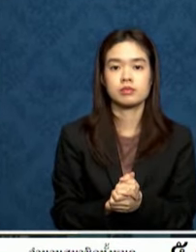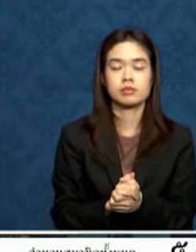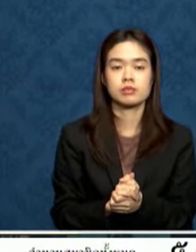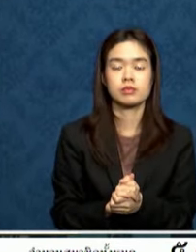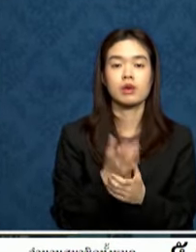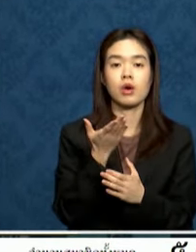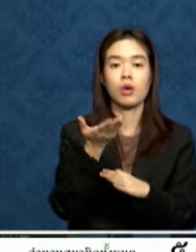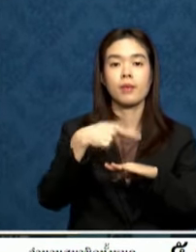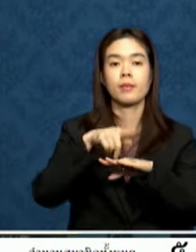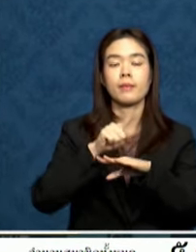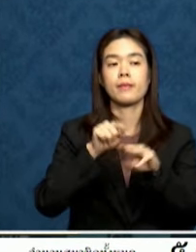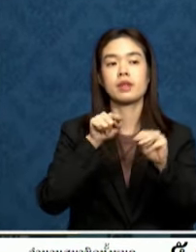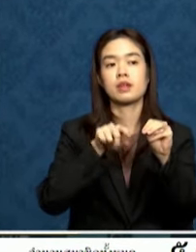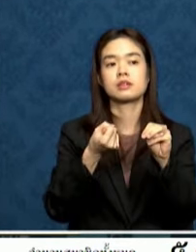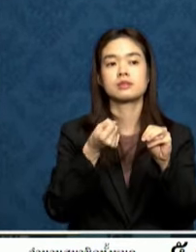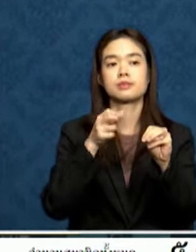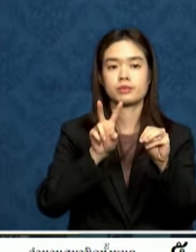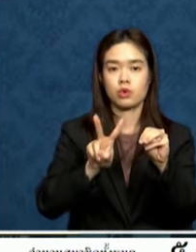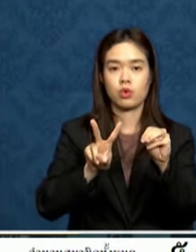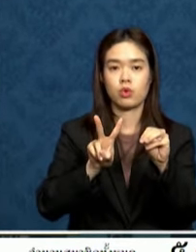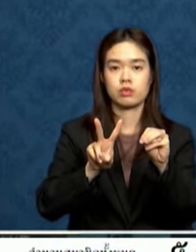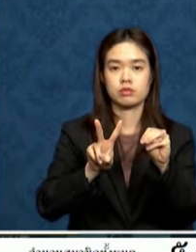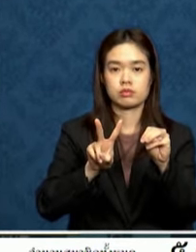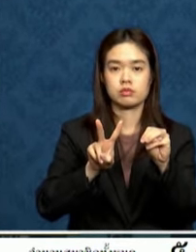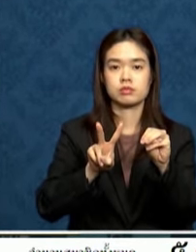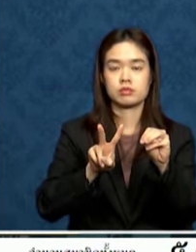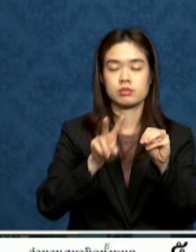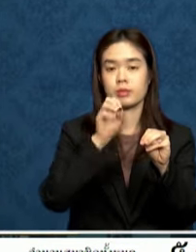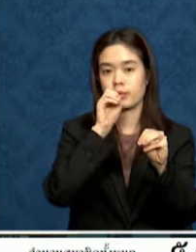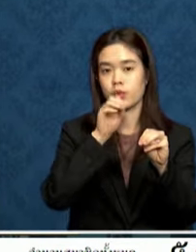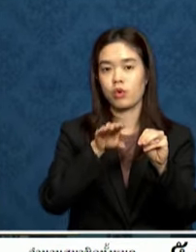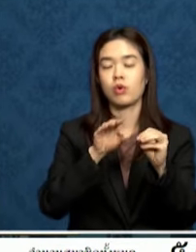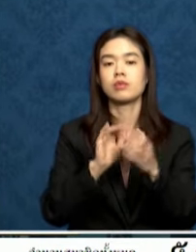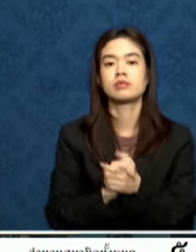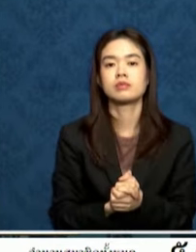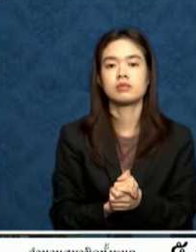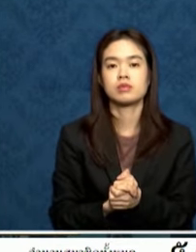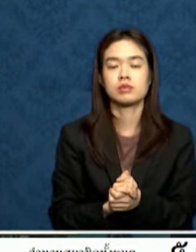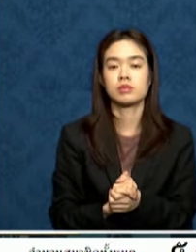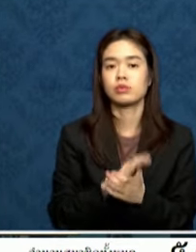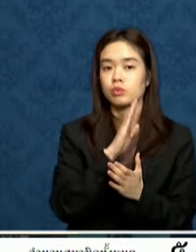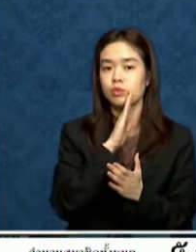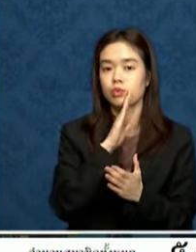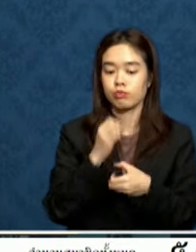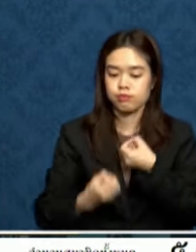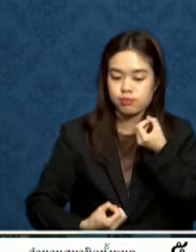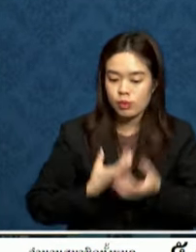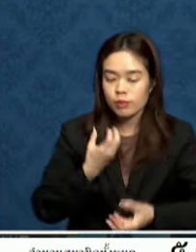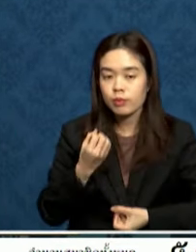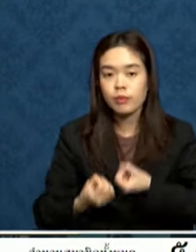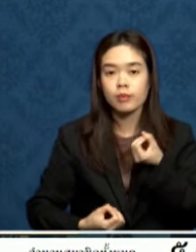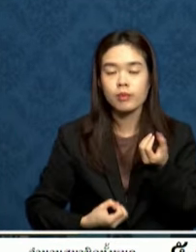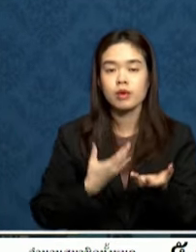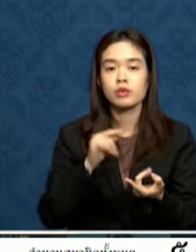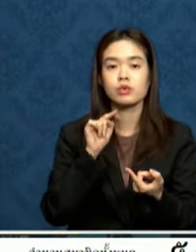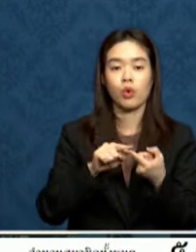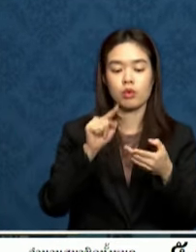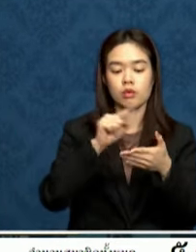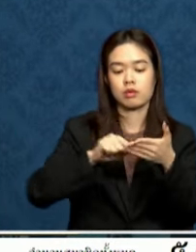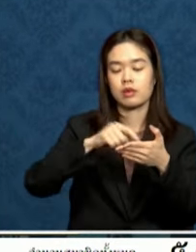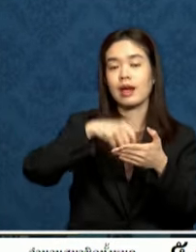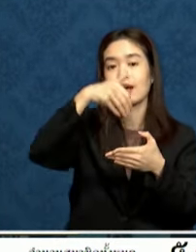ครับในมาตรา 12เนี่ยเดิมเนี่ยจะเขียนไว้้บอกว่าการออกเสียงให้ใช้การลง